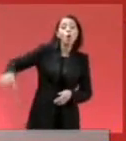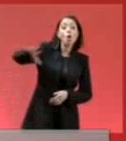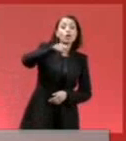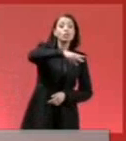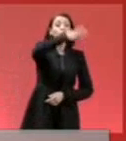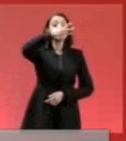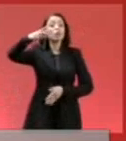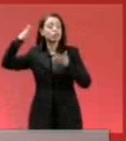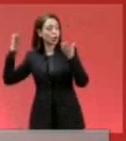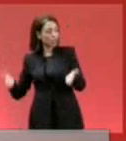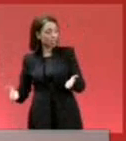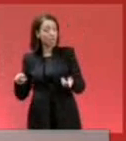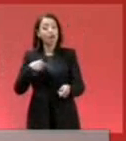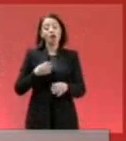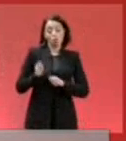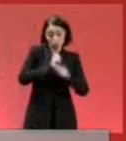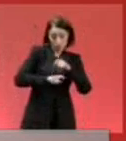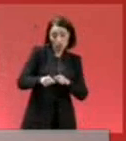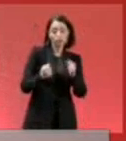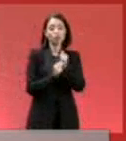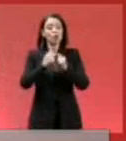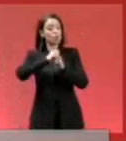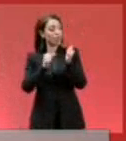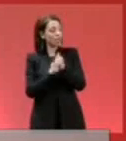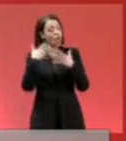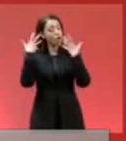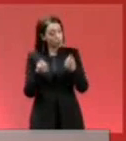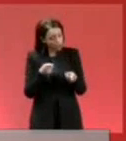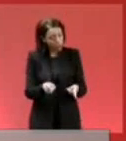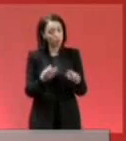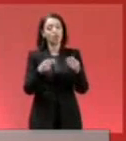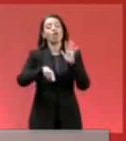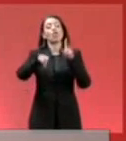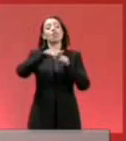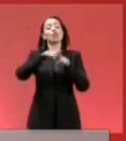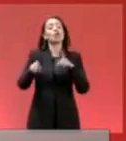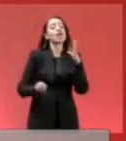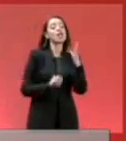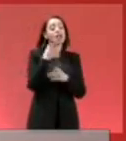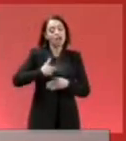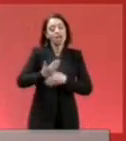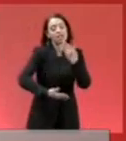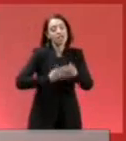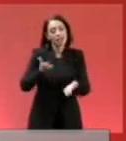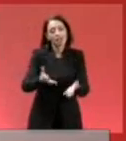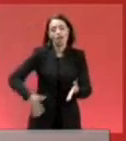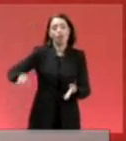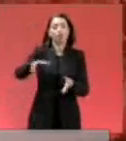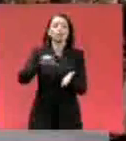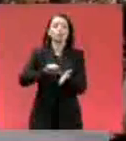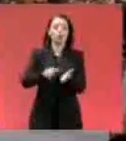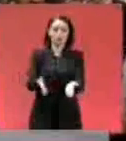Μεσογείου, ενώ τα έργα υποδομής θα αποτελέσουν παρακαταθήκη για τους νέους, τη νέα γενιά αυτής της πόλης.